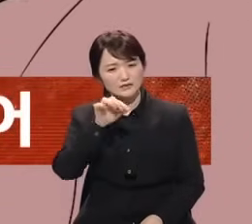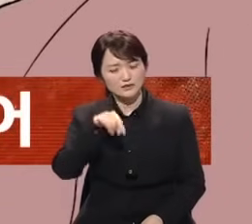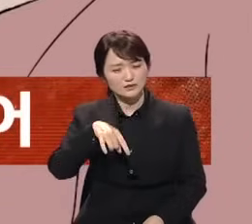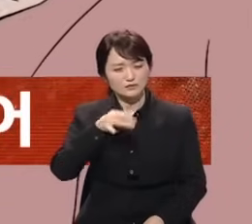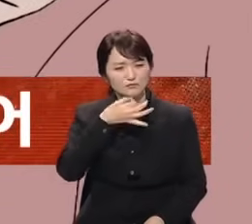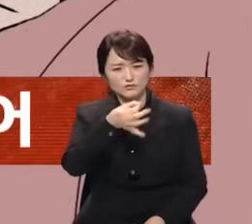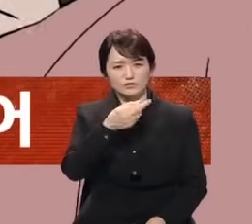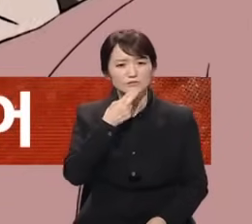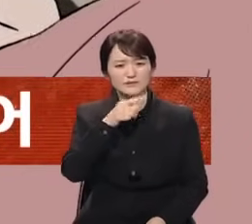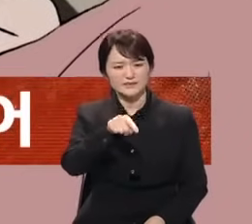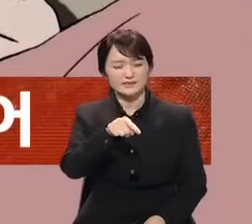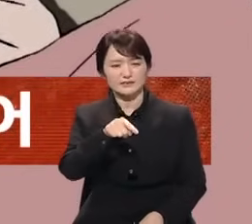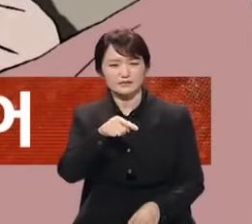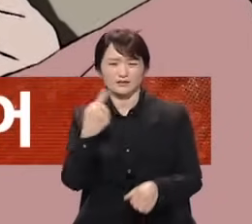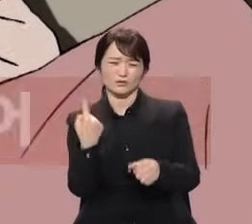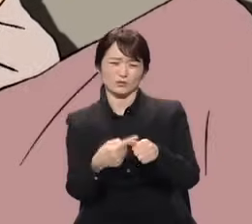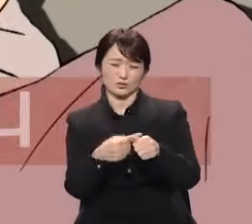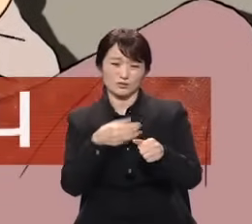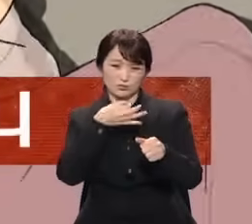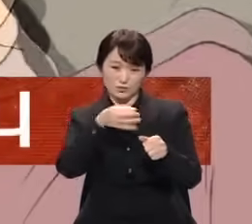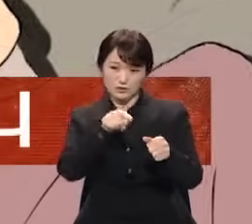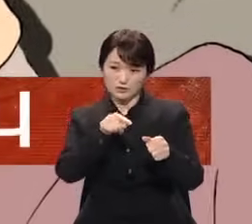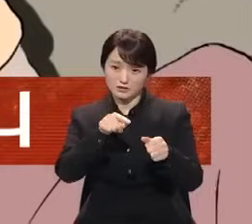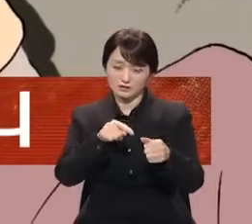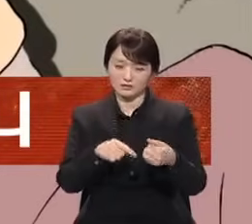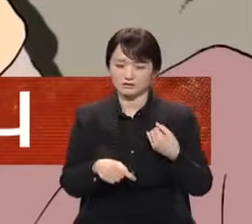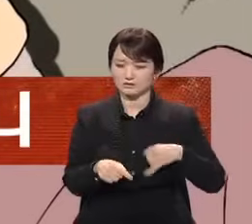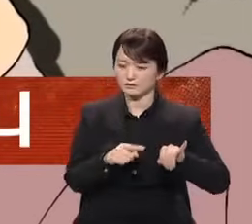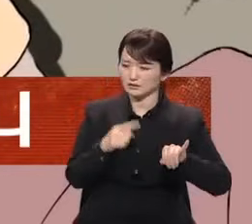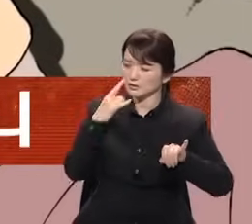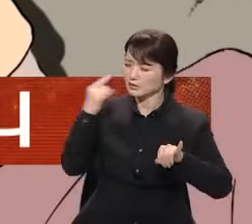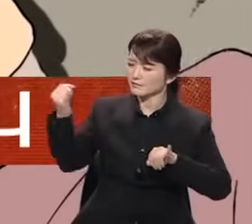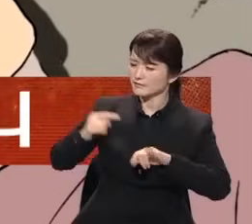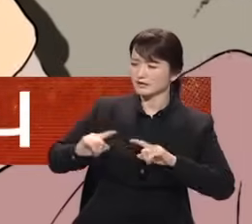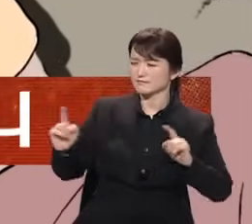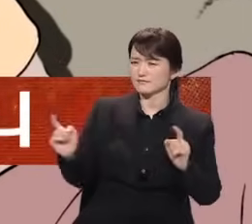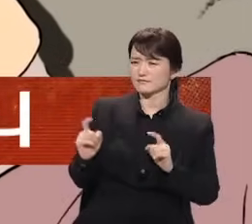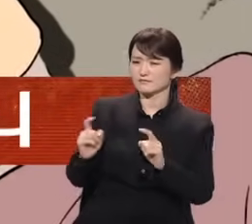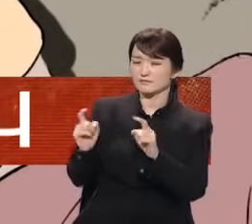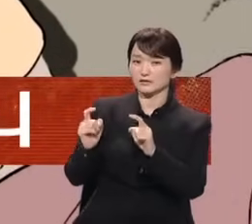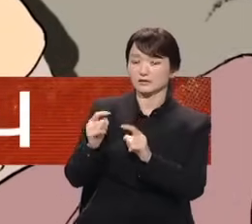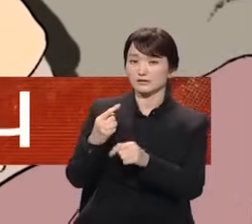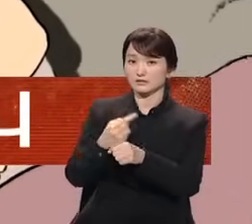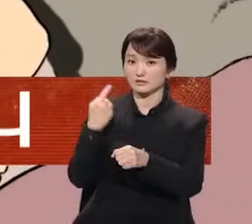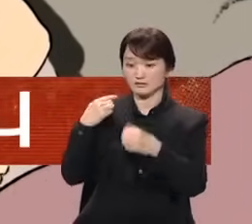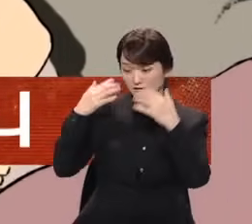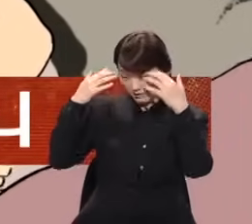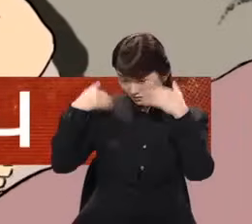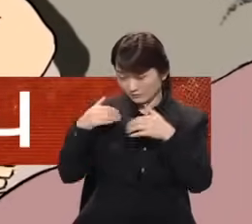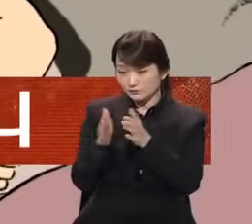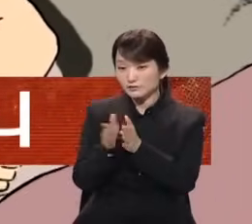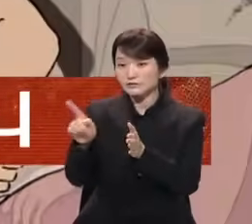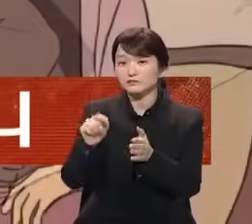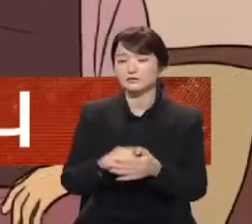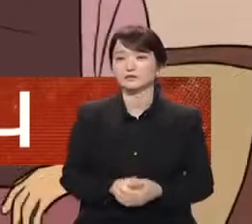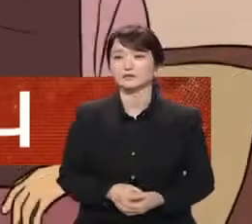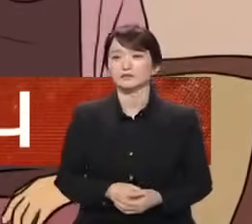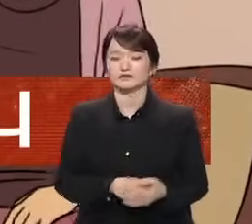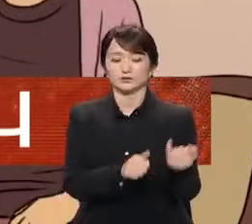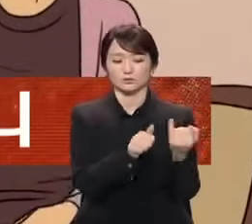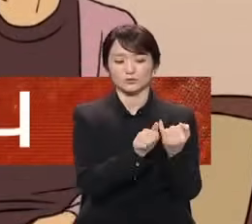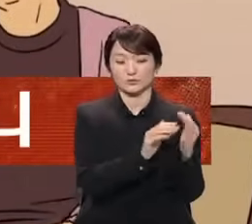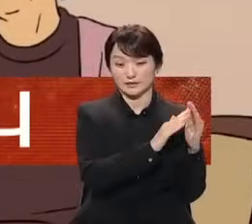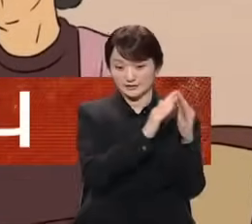사용해서 뭐 그 자식 이런 식으로 불러서 이걸 두고도 사연자랑 다투곤 했었는데 지난해 여름에 터질 게 터졌습니다. 사연자 부부가 이사를